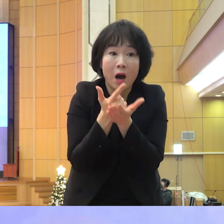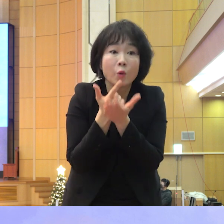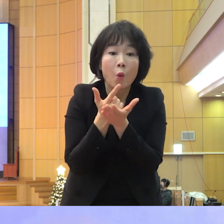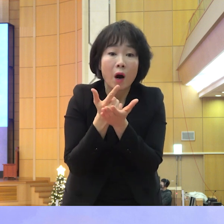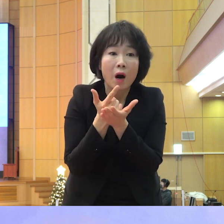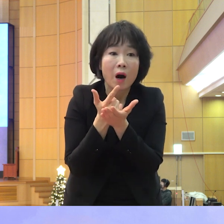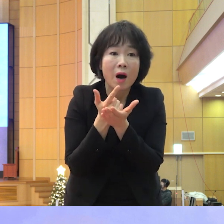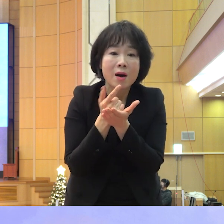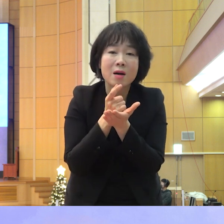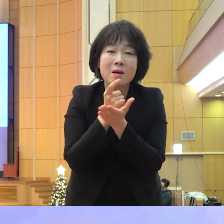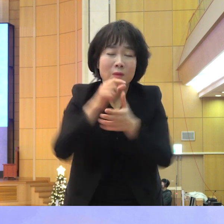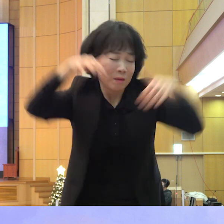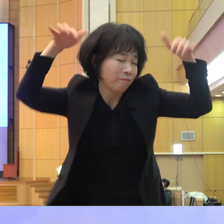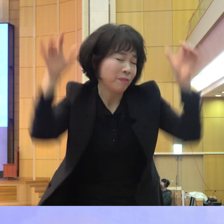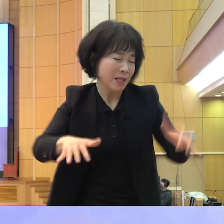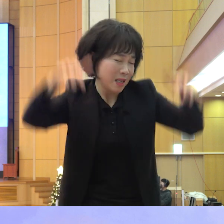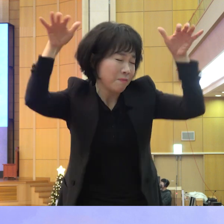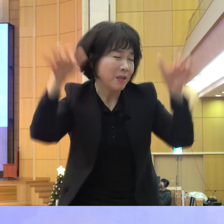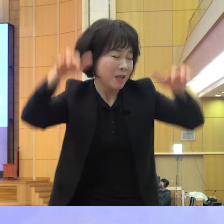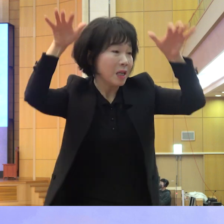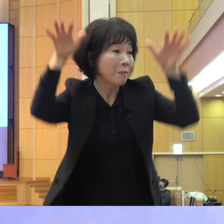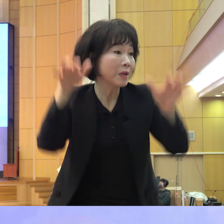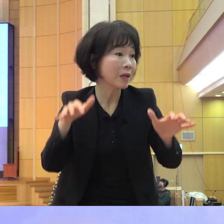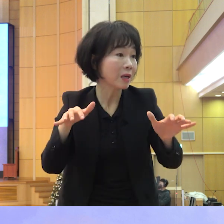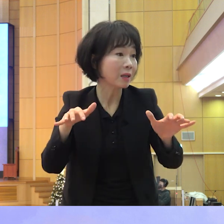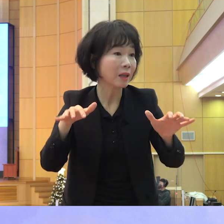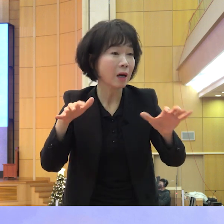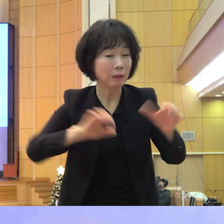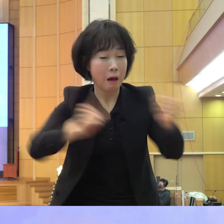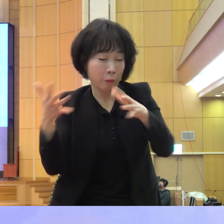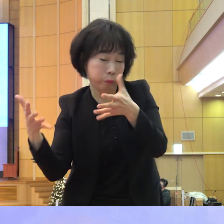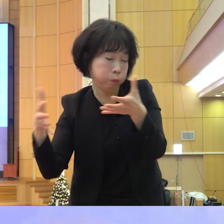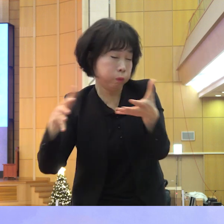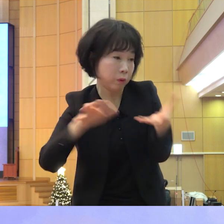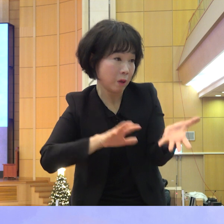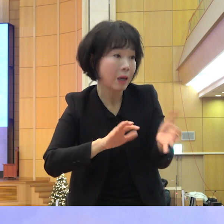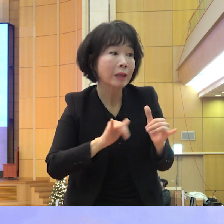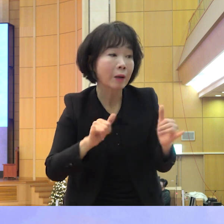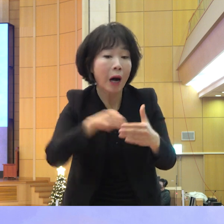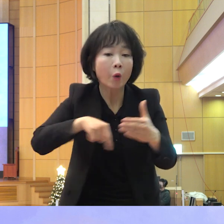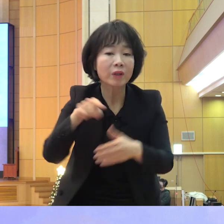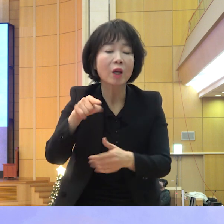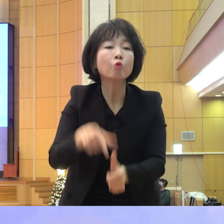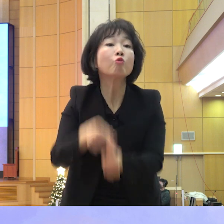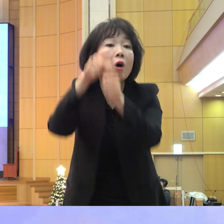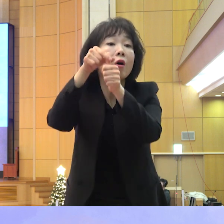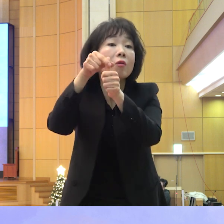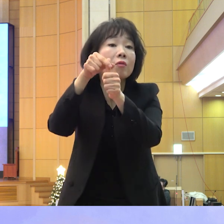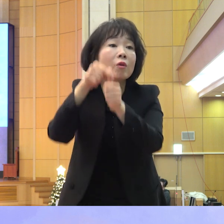그 홍수 심판에서 구원받은 사람이 있었으니 창세기 7장 1절입니다.